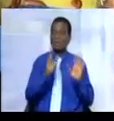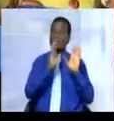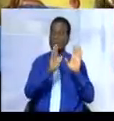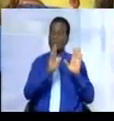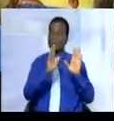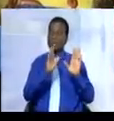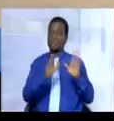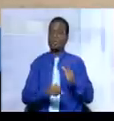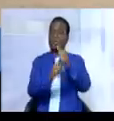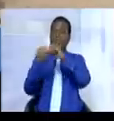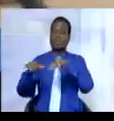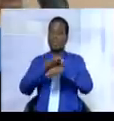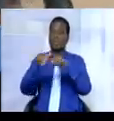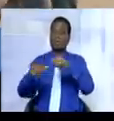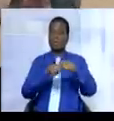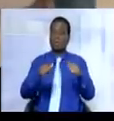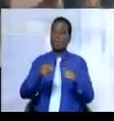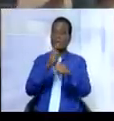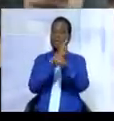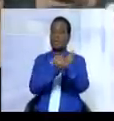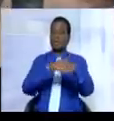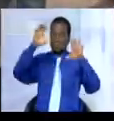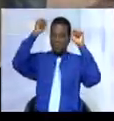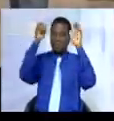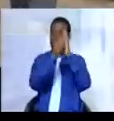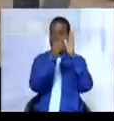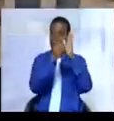soutenir toutes les actions de développement du chef de l'État.